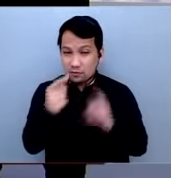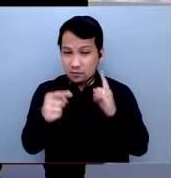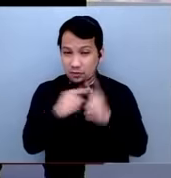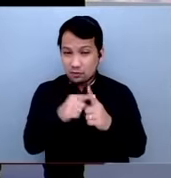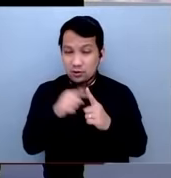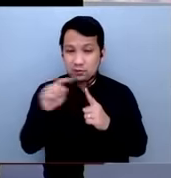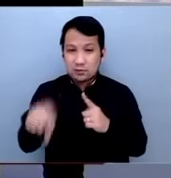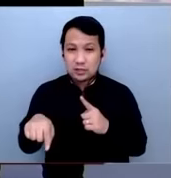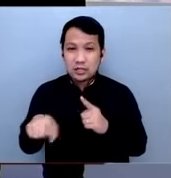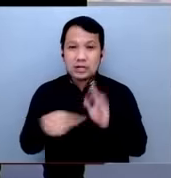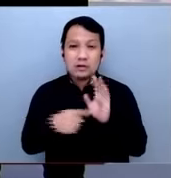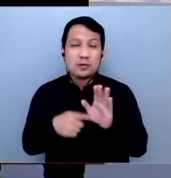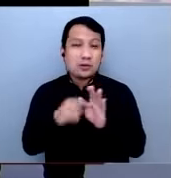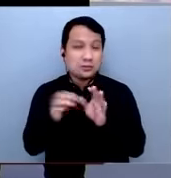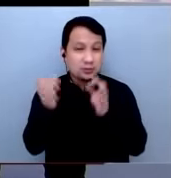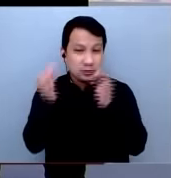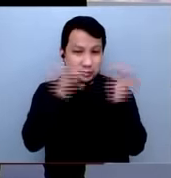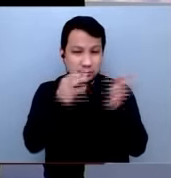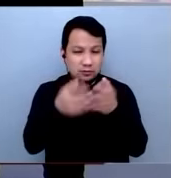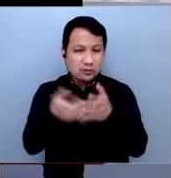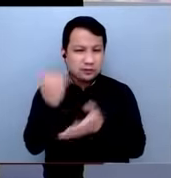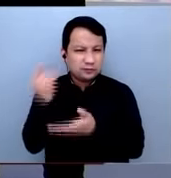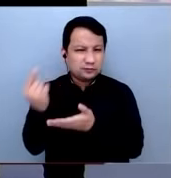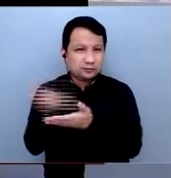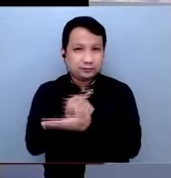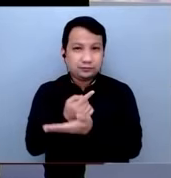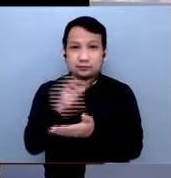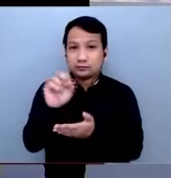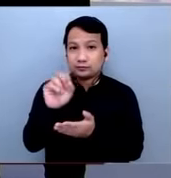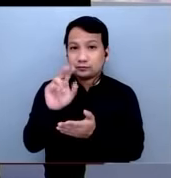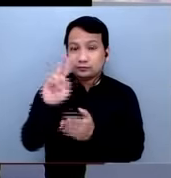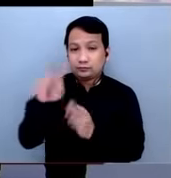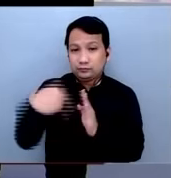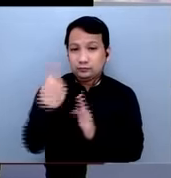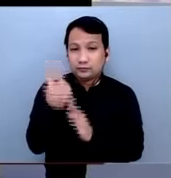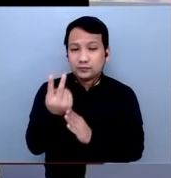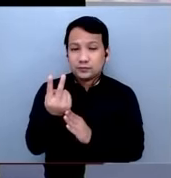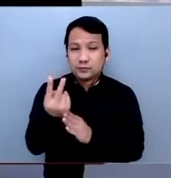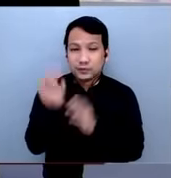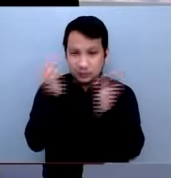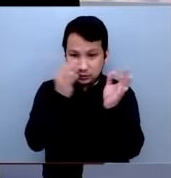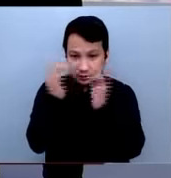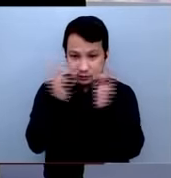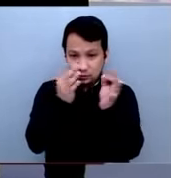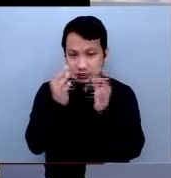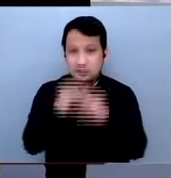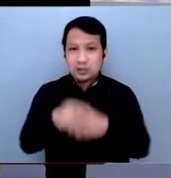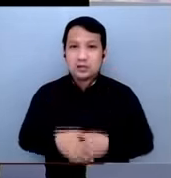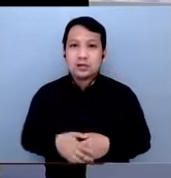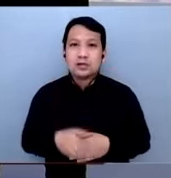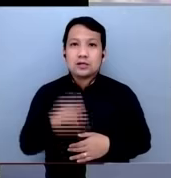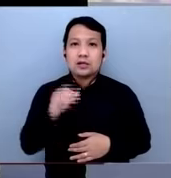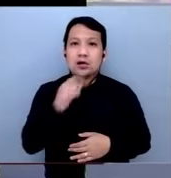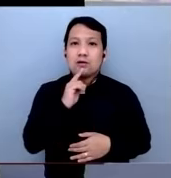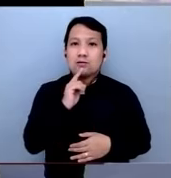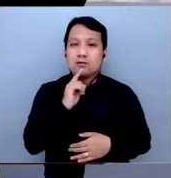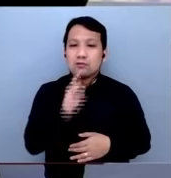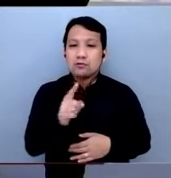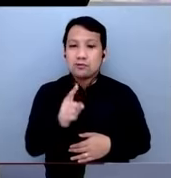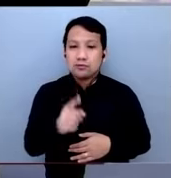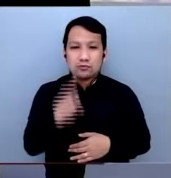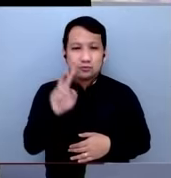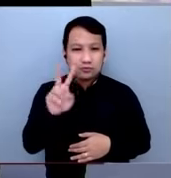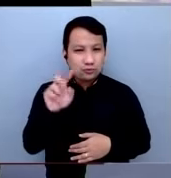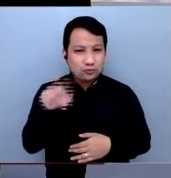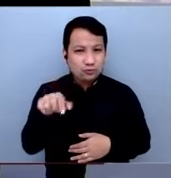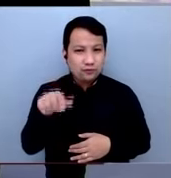magpo-positibo ka lang kung uminom ka sa nakaraang 12 oras. Sa shabu naman o methamphetamines, 2 to